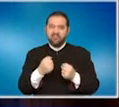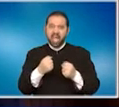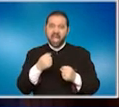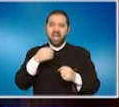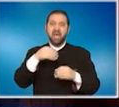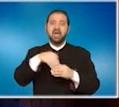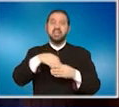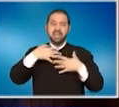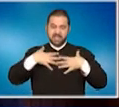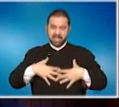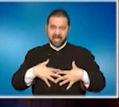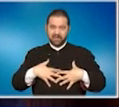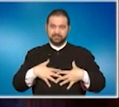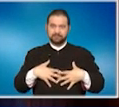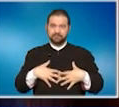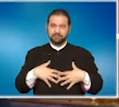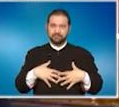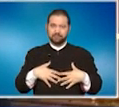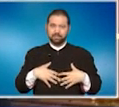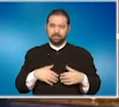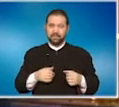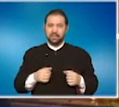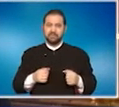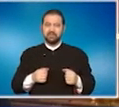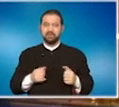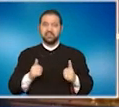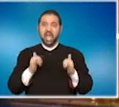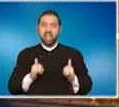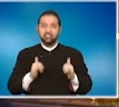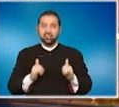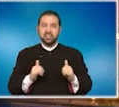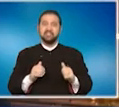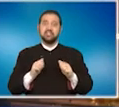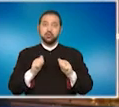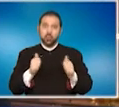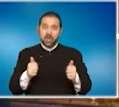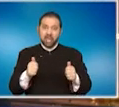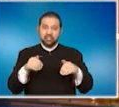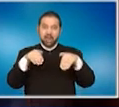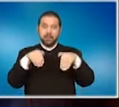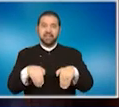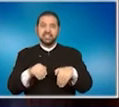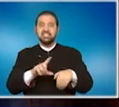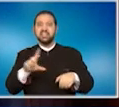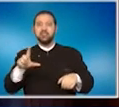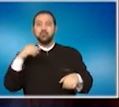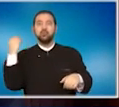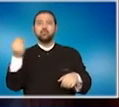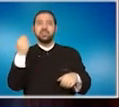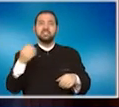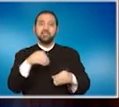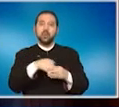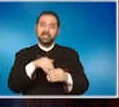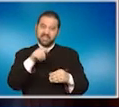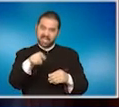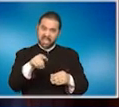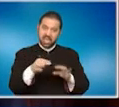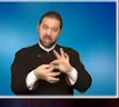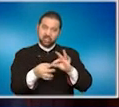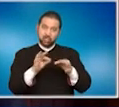sine, pătrunsă în carnea lui, în sufletul lui, în viața lui, prezența lui Dumnezeu, între el și